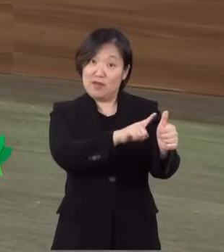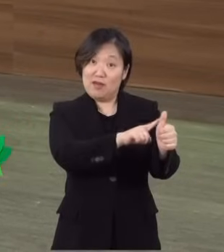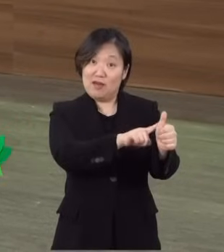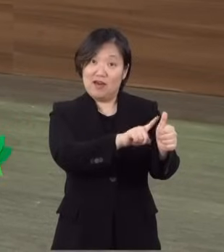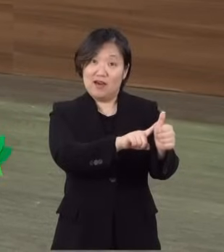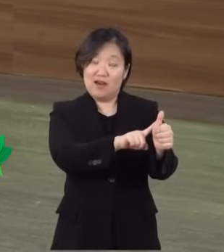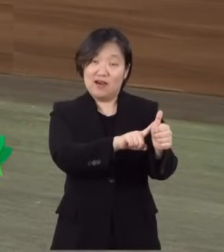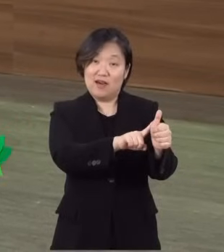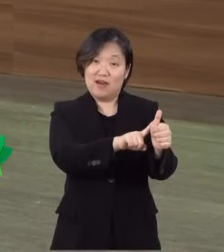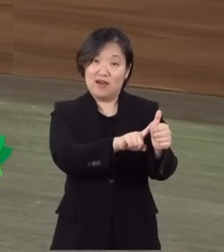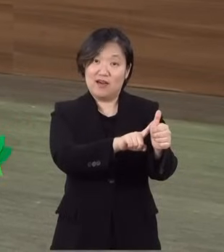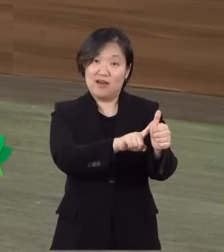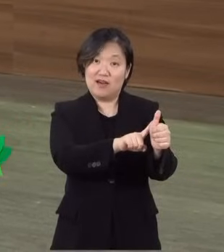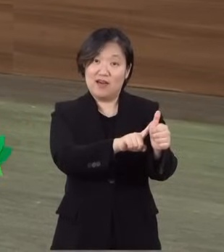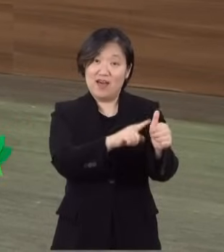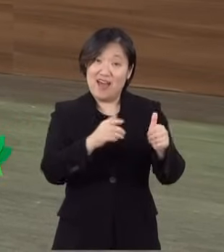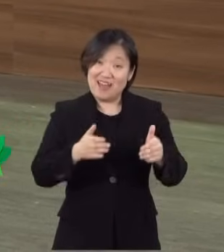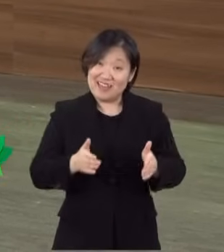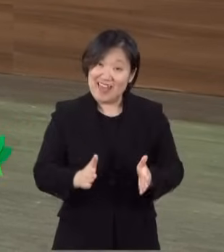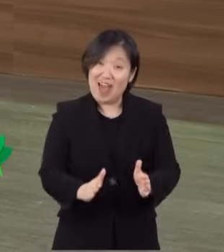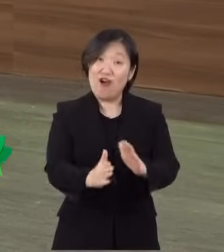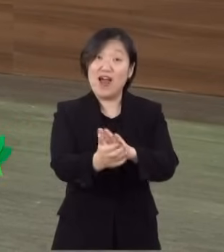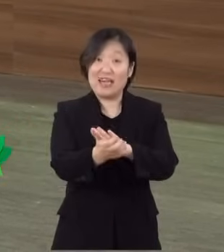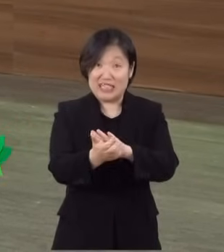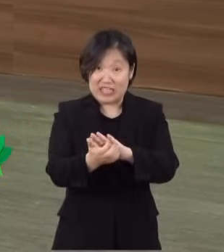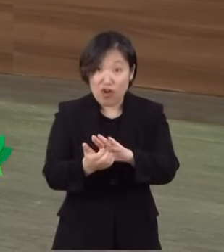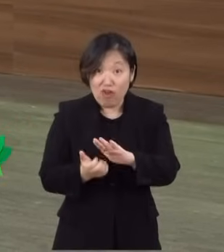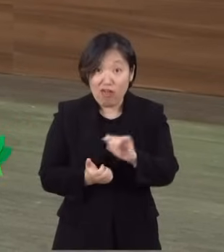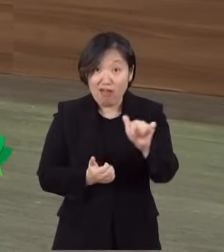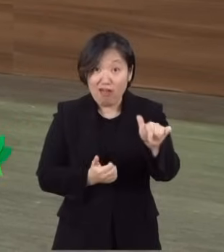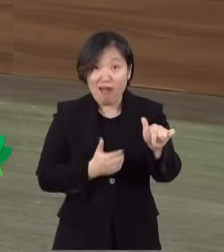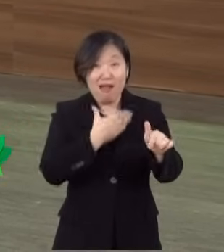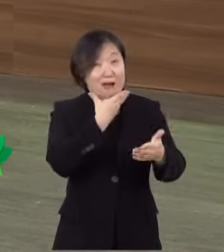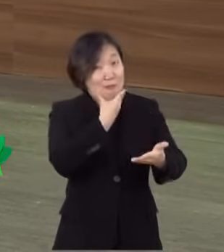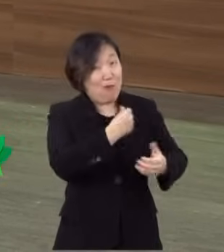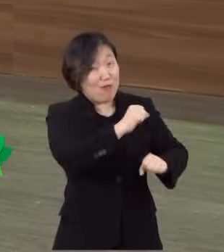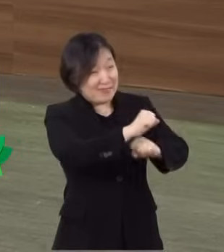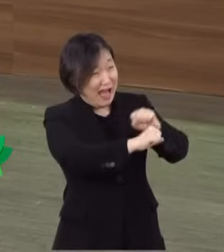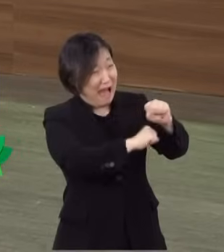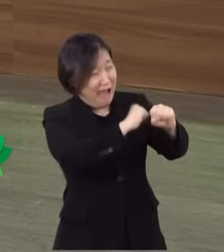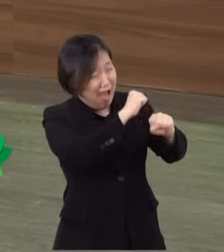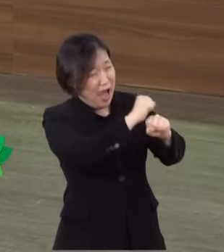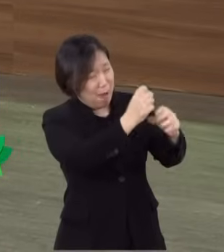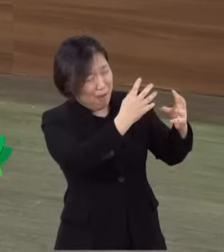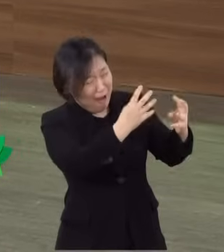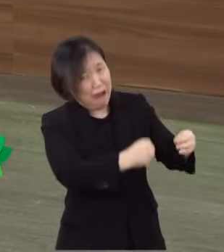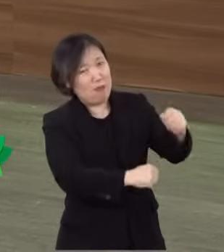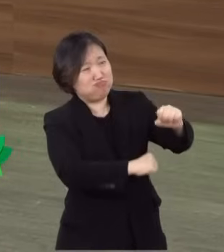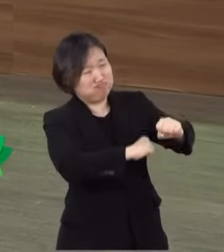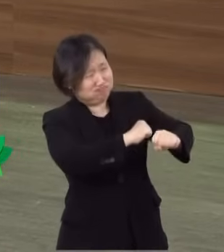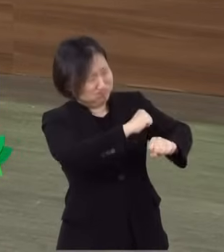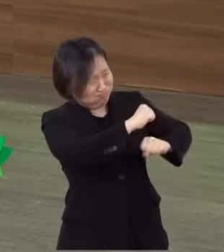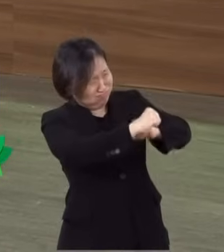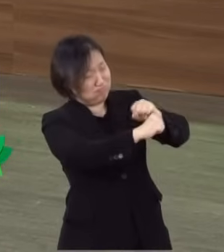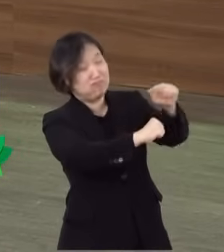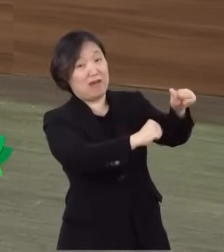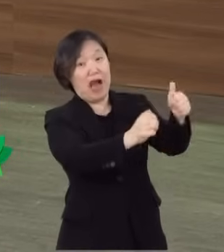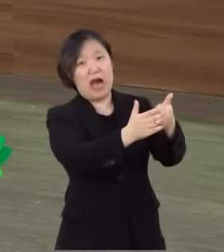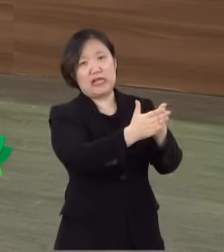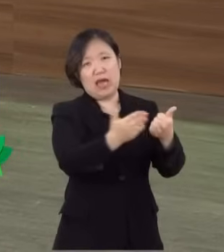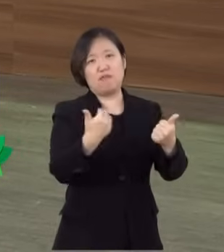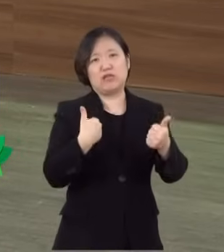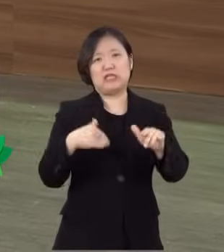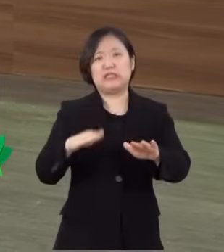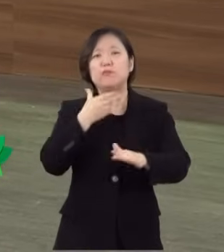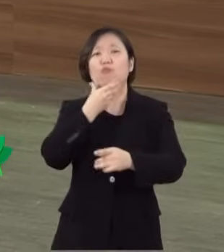많은 부자는 전생에 복을 많이 지어서 이번생에 부자로